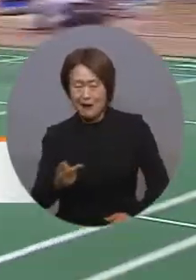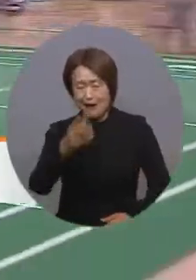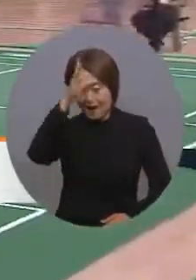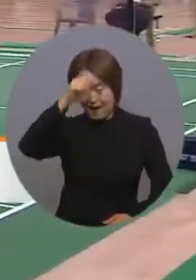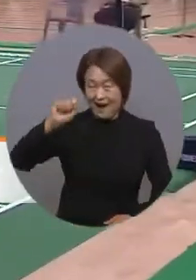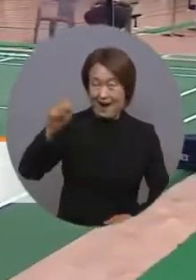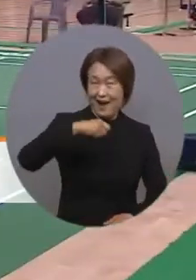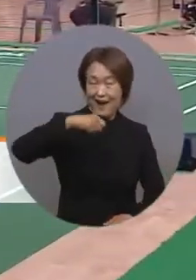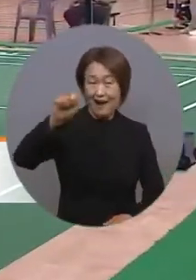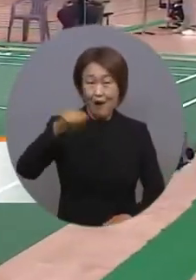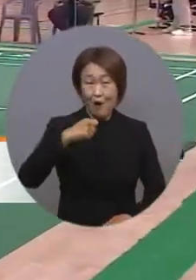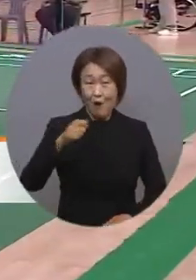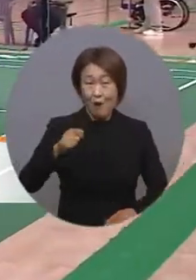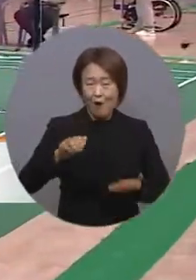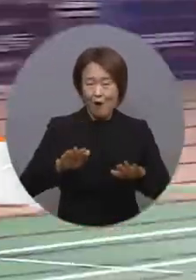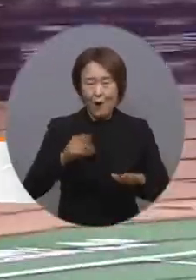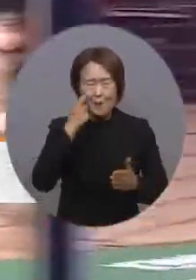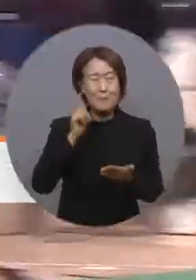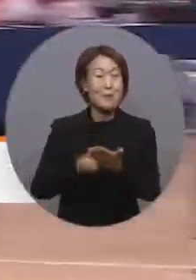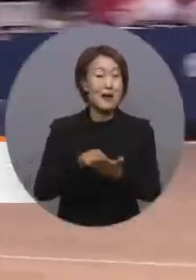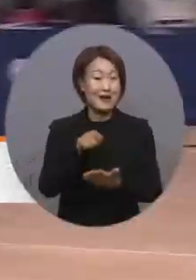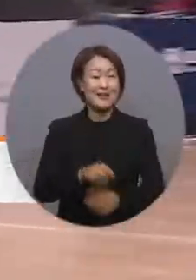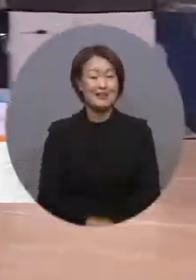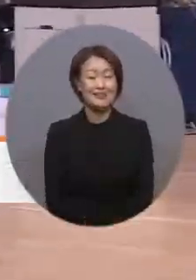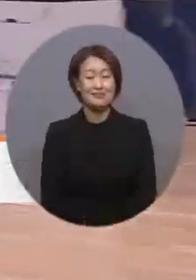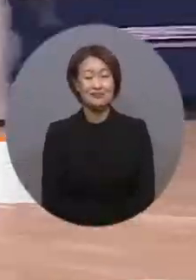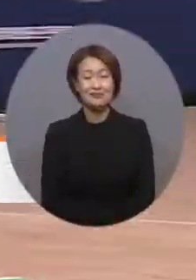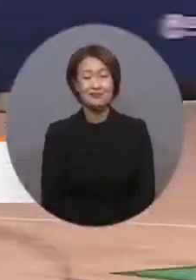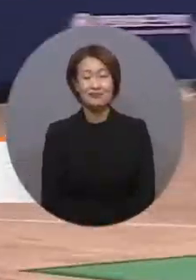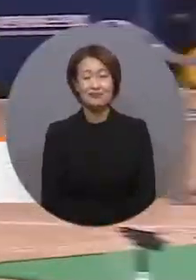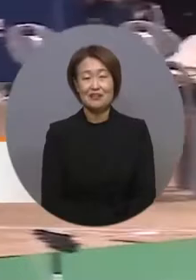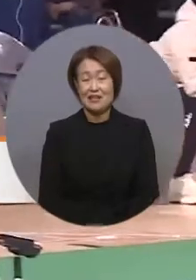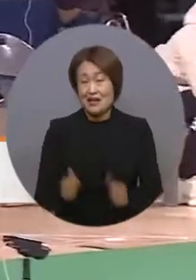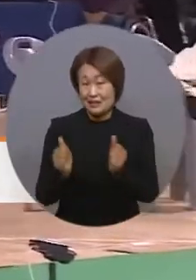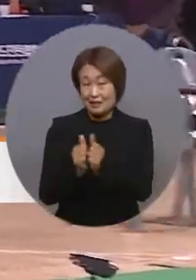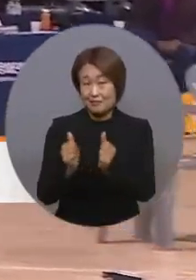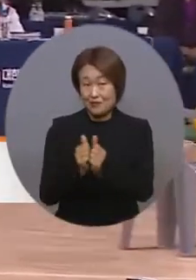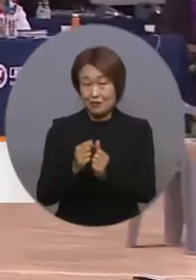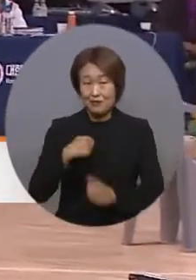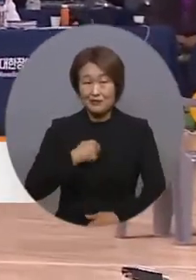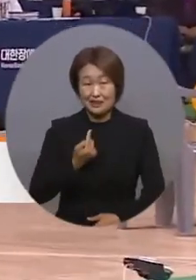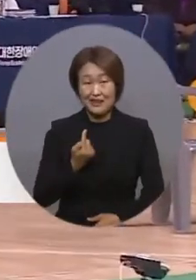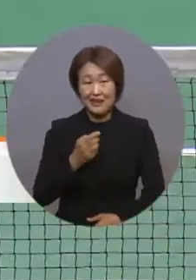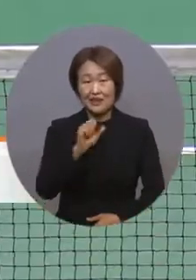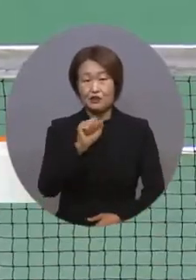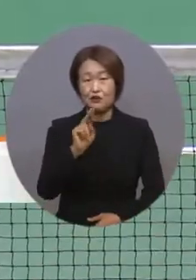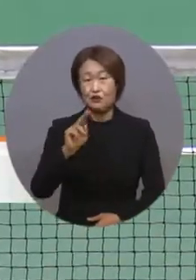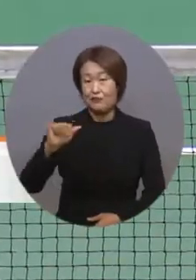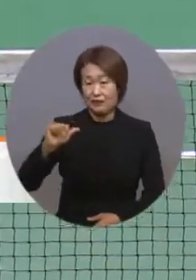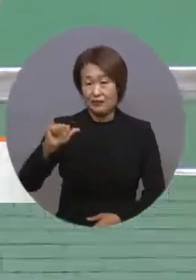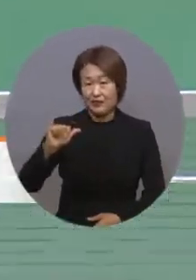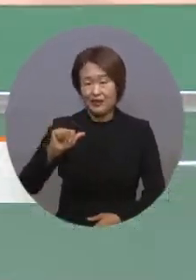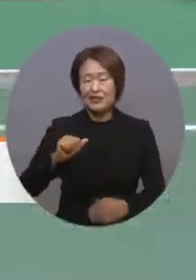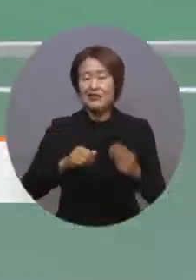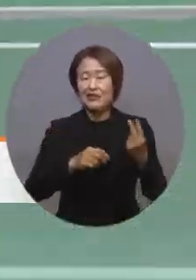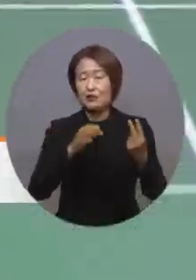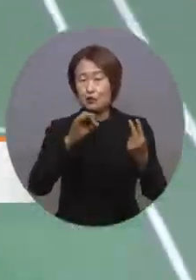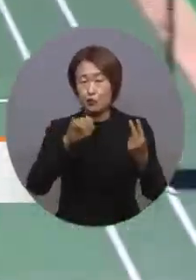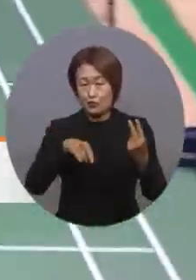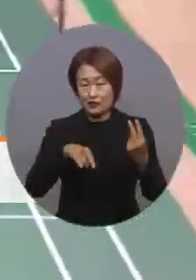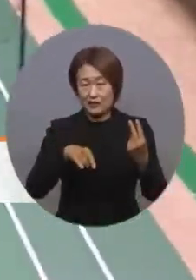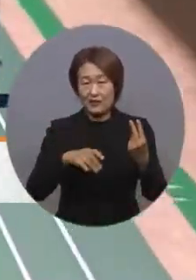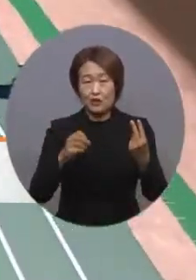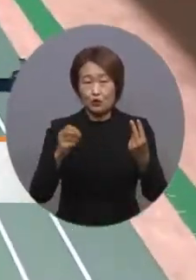대한장애인체육회 신인선수로 발탁됐습니다. 이번 대회에서는 남자단식 SU5에서 은메달, 남자복식